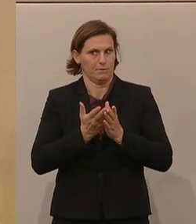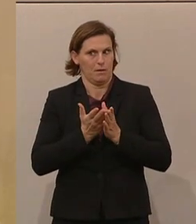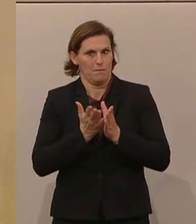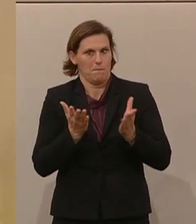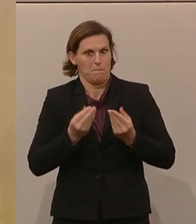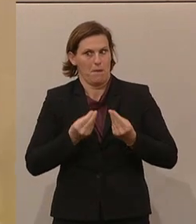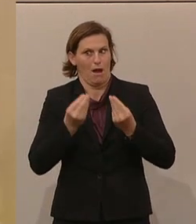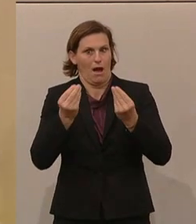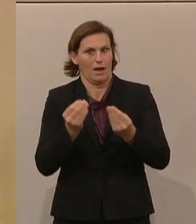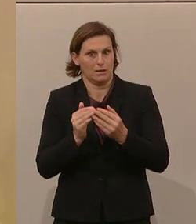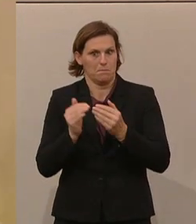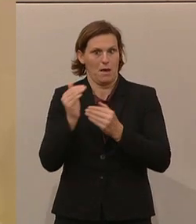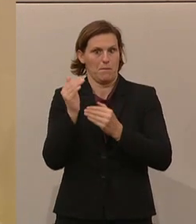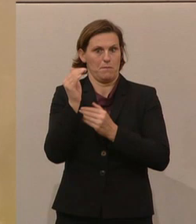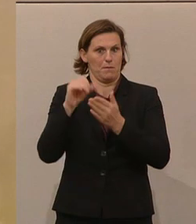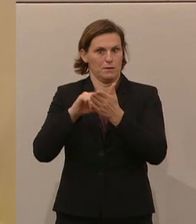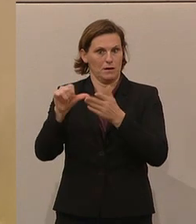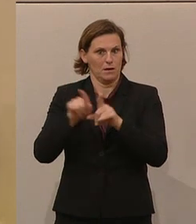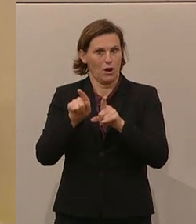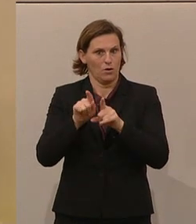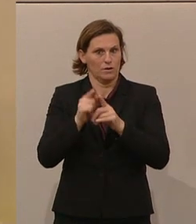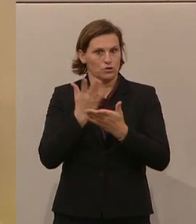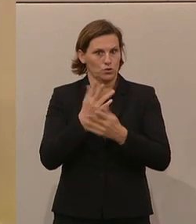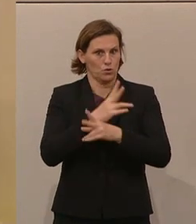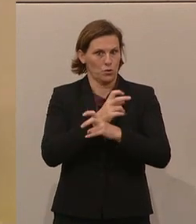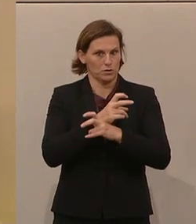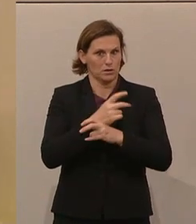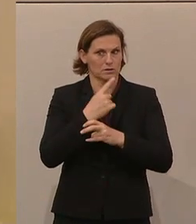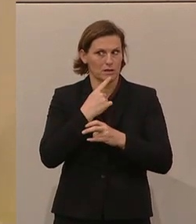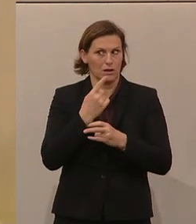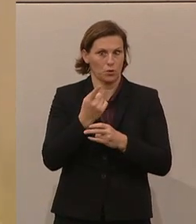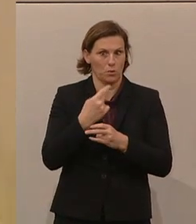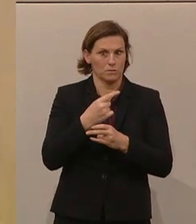ist, dann können wir als gelernte Österreicher sagen, da